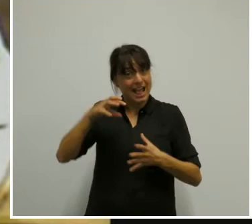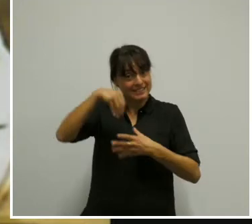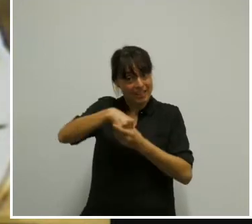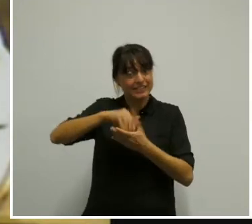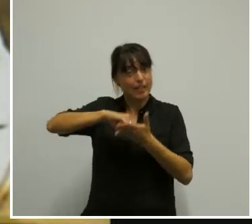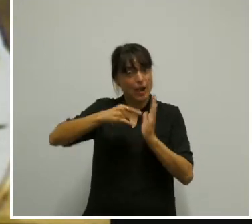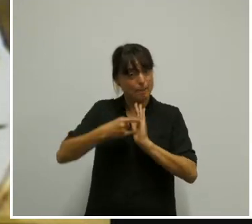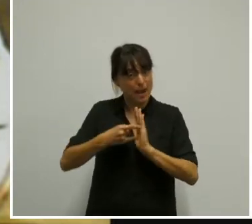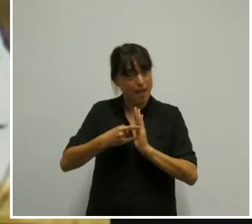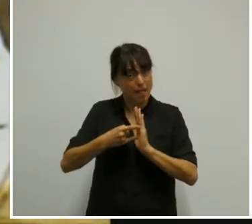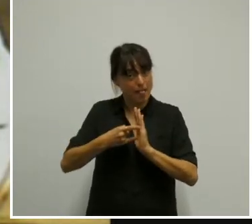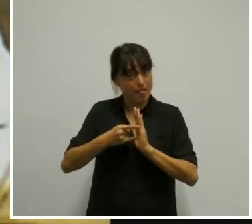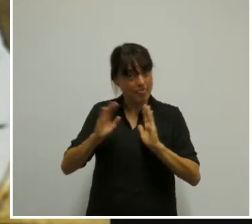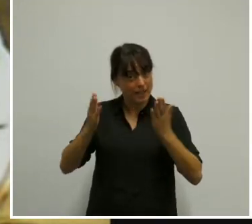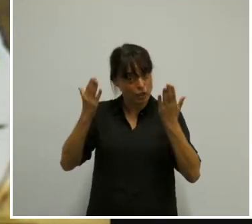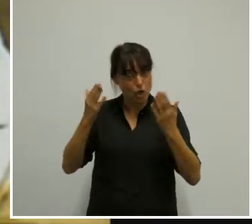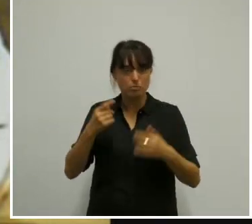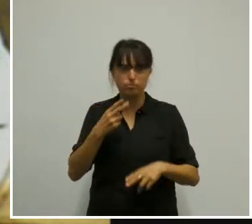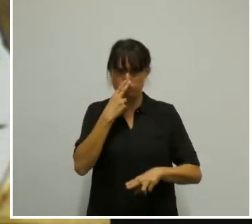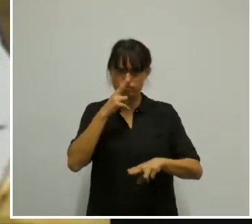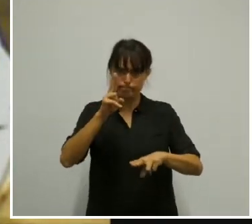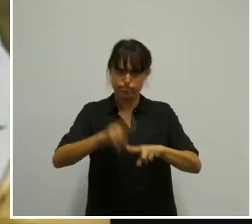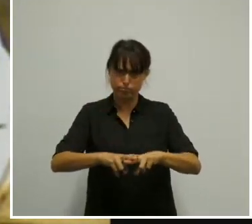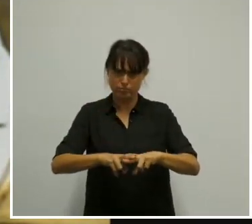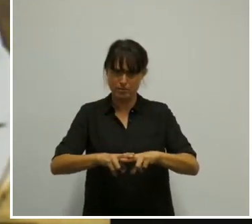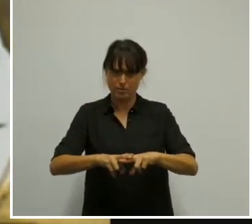És molt estrany. És molt estrany perquè